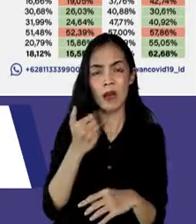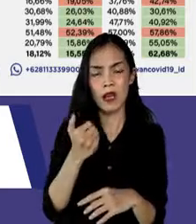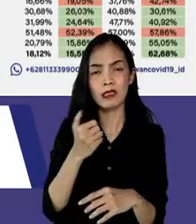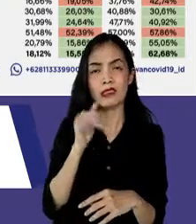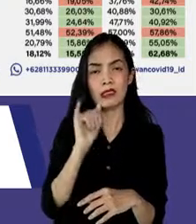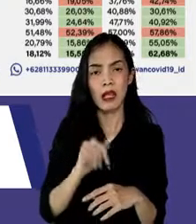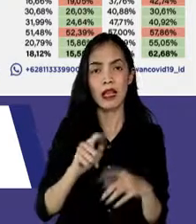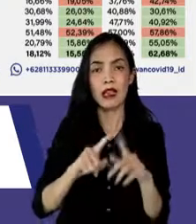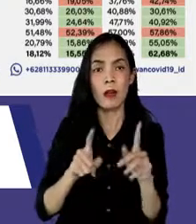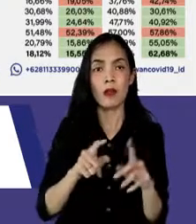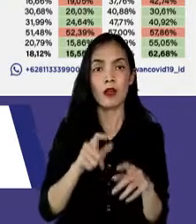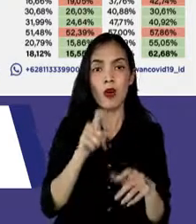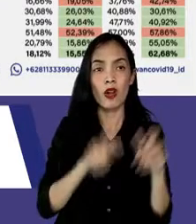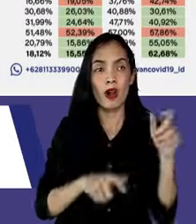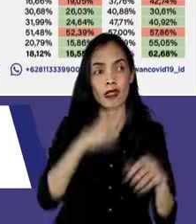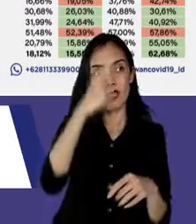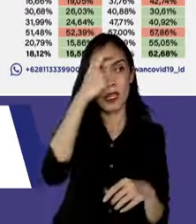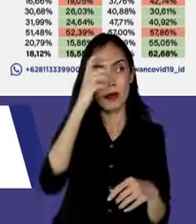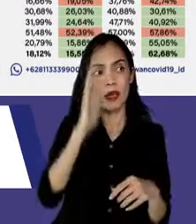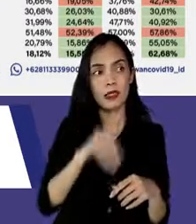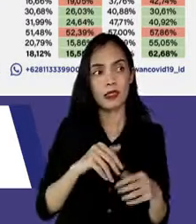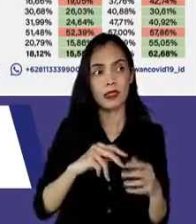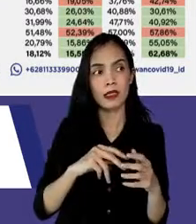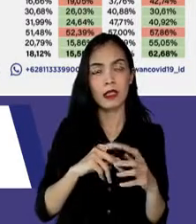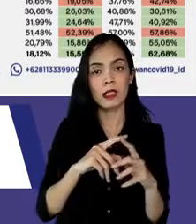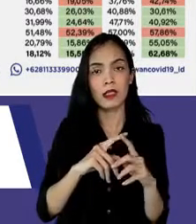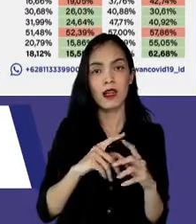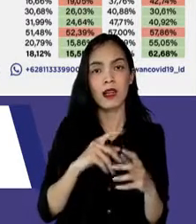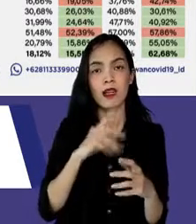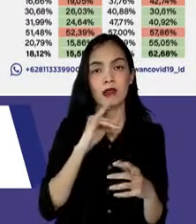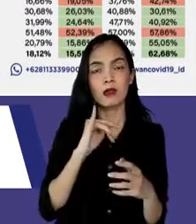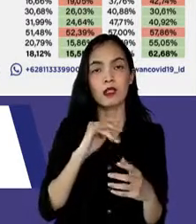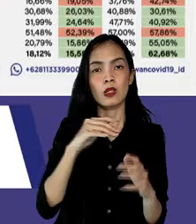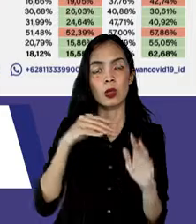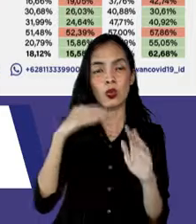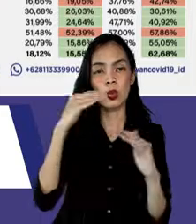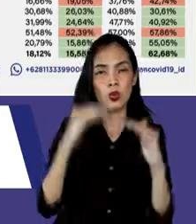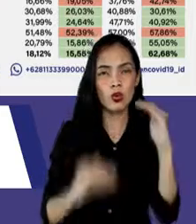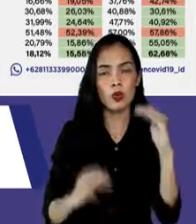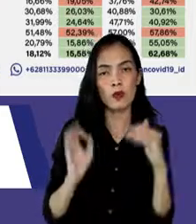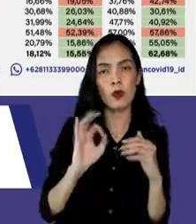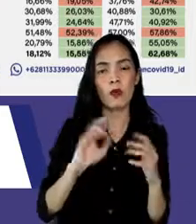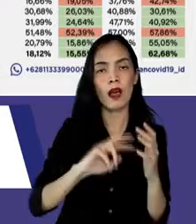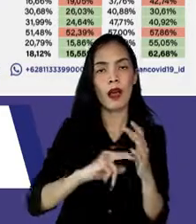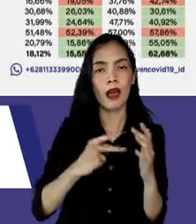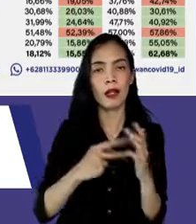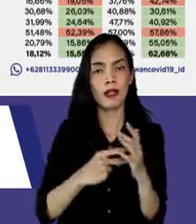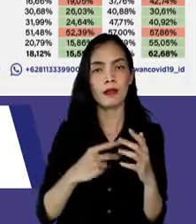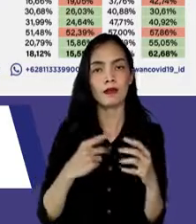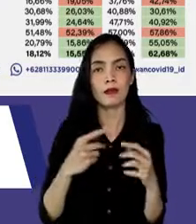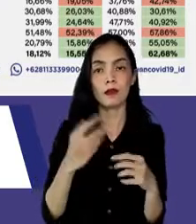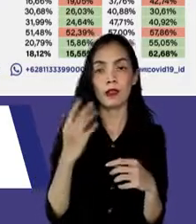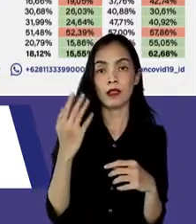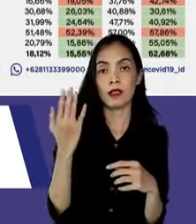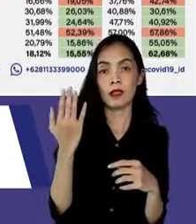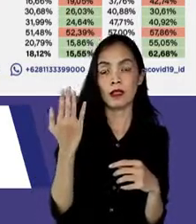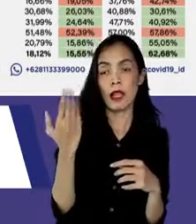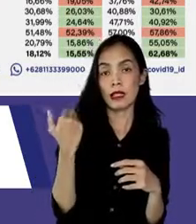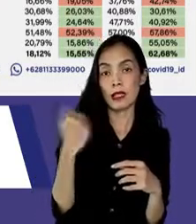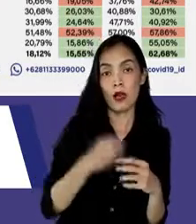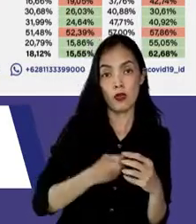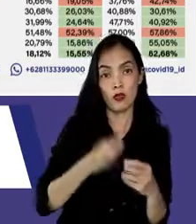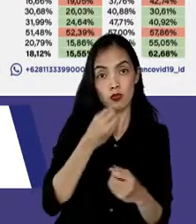namun kasus aktif dan bornya belum menurun untuk itu menyambung dari yang saya sampaikan